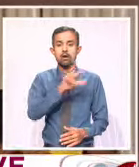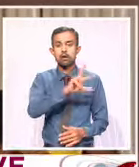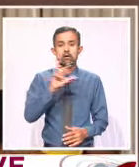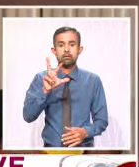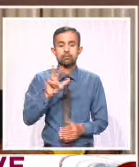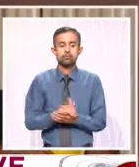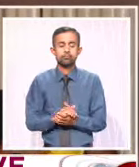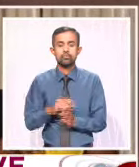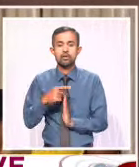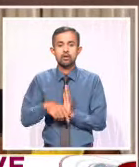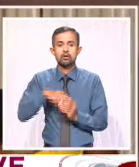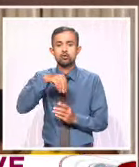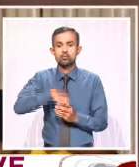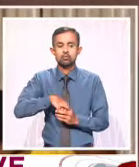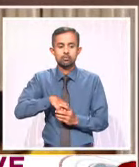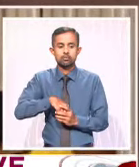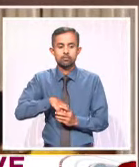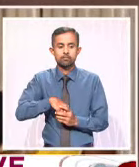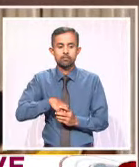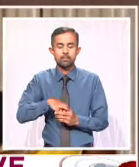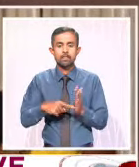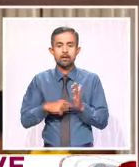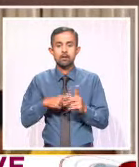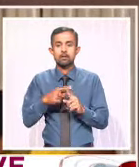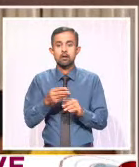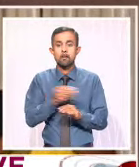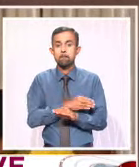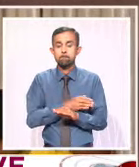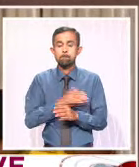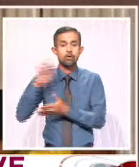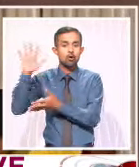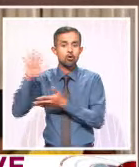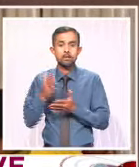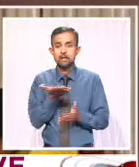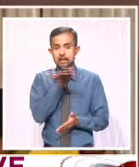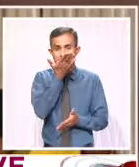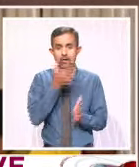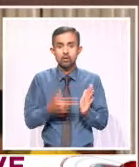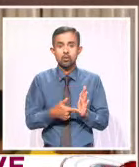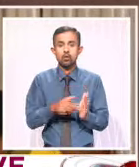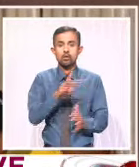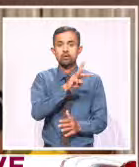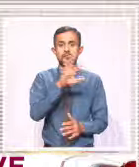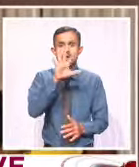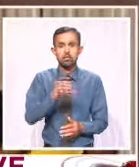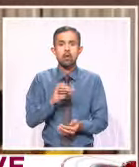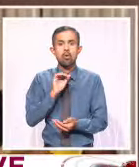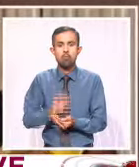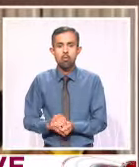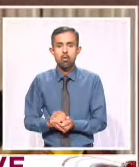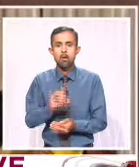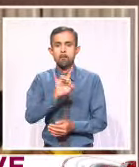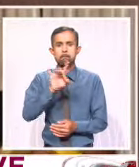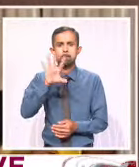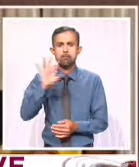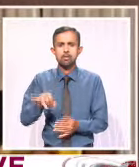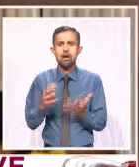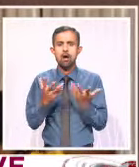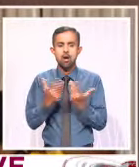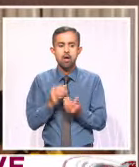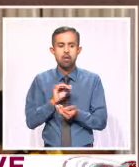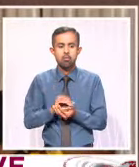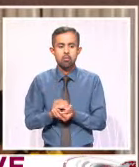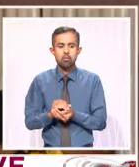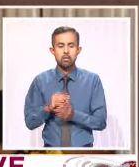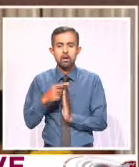546,488 කි. දැන් රට තුල මේ බද්ද පනවන්න පෙර ආනයන කරපු සීනි මෙට්‍රික් ටොන් 35,000ක් තියෙනවා. 15,000කට ආසන්න ප්‍රමාණයක්